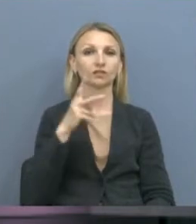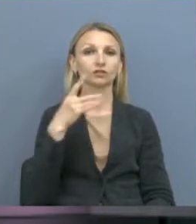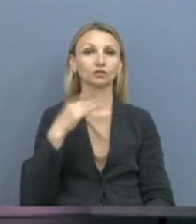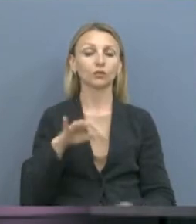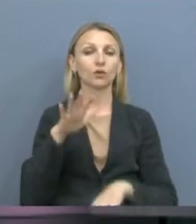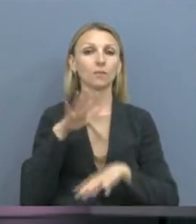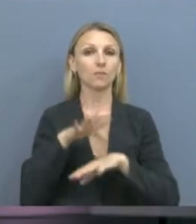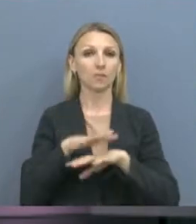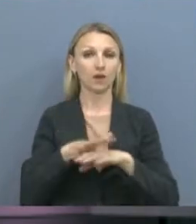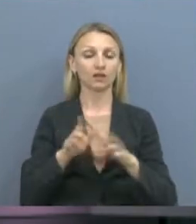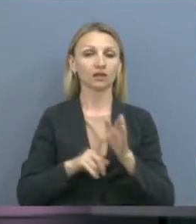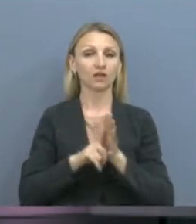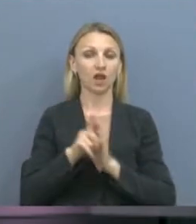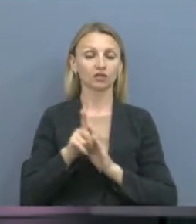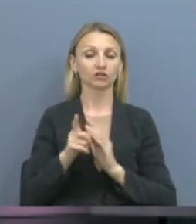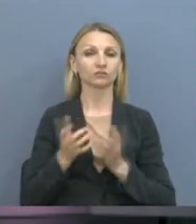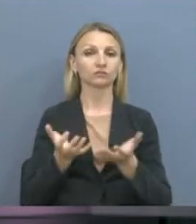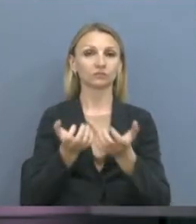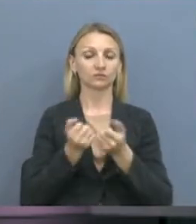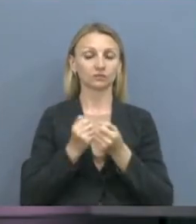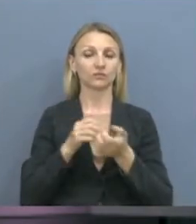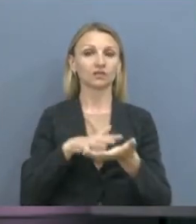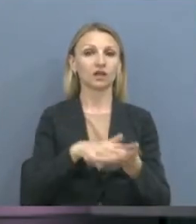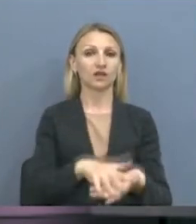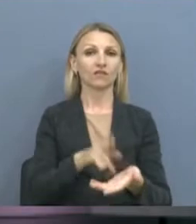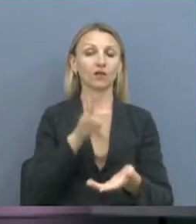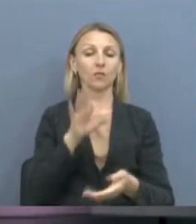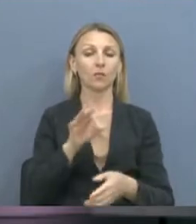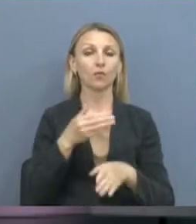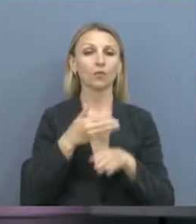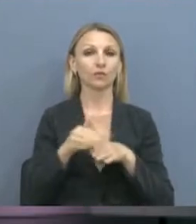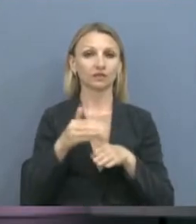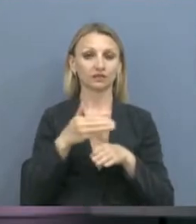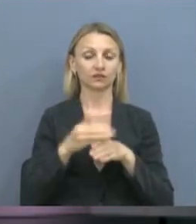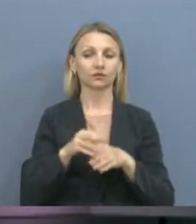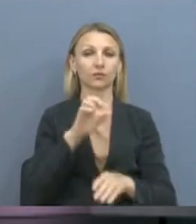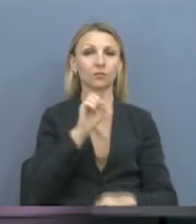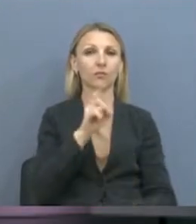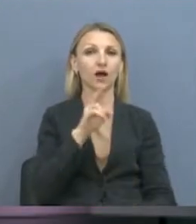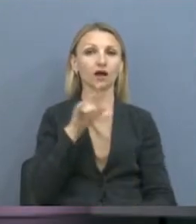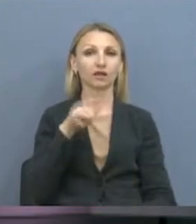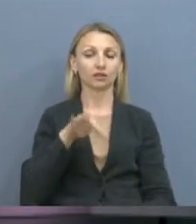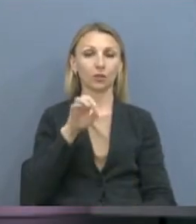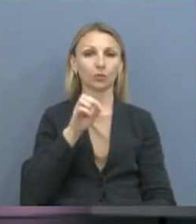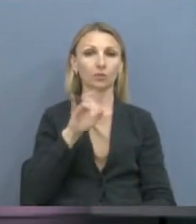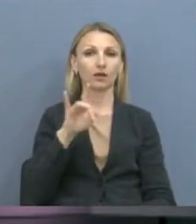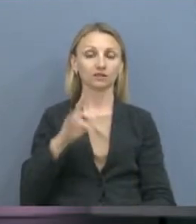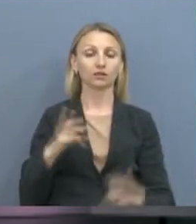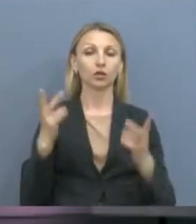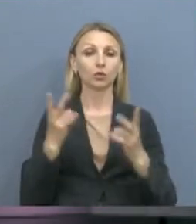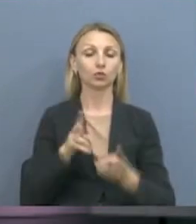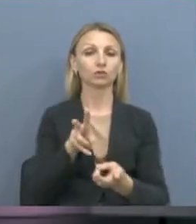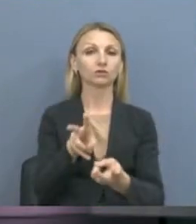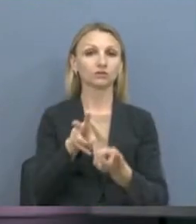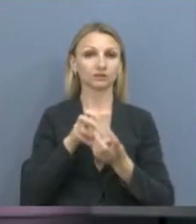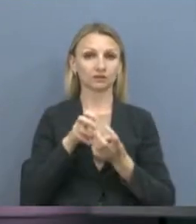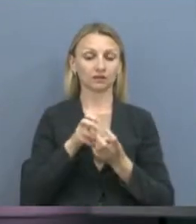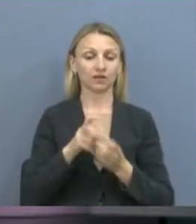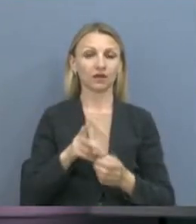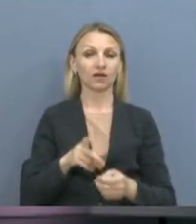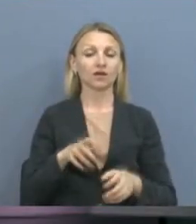Жилстройсбербанк возобновил прием заявок по ипотечной программе БКТ Отбасы. Для подачи заявления необходимо скачать приложение банка